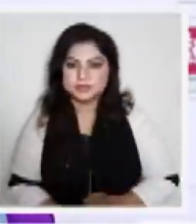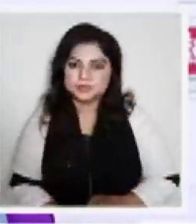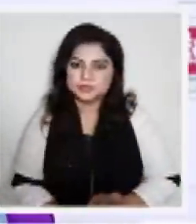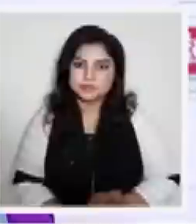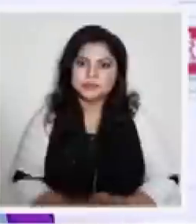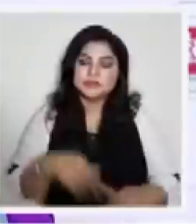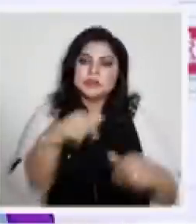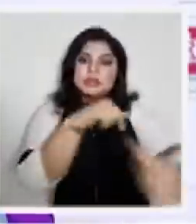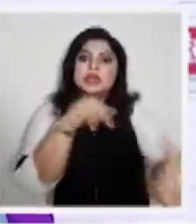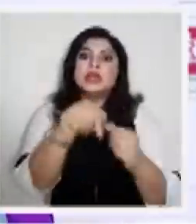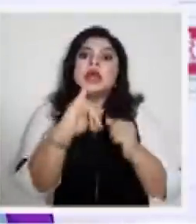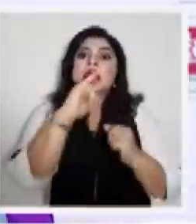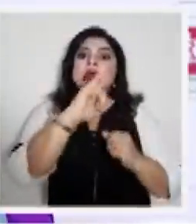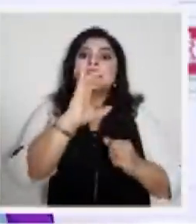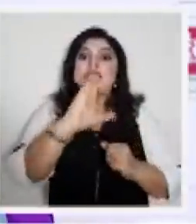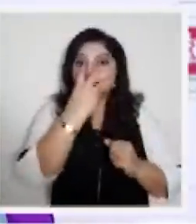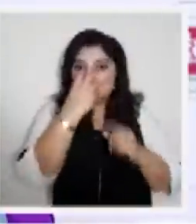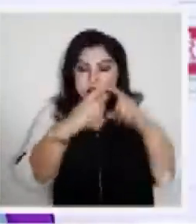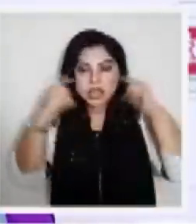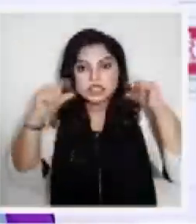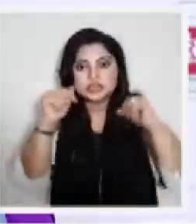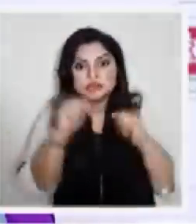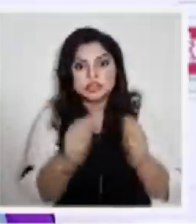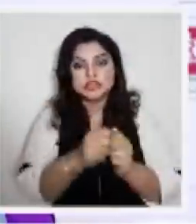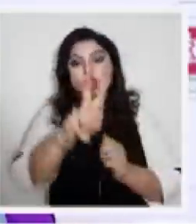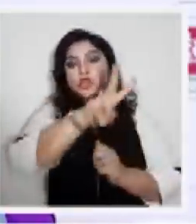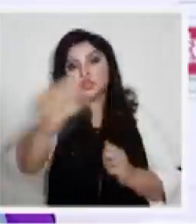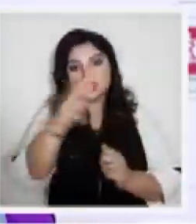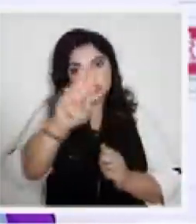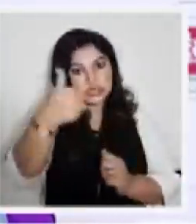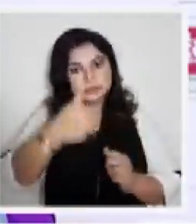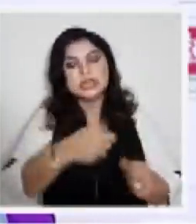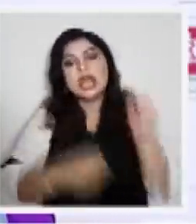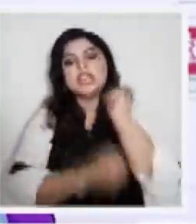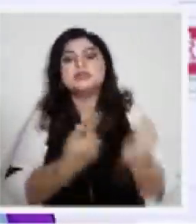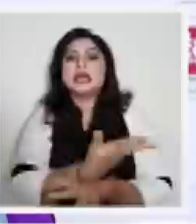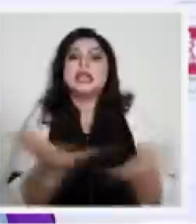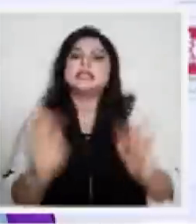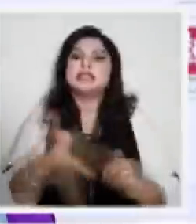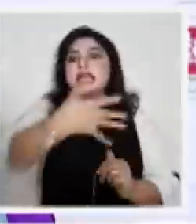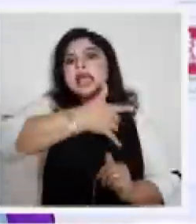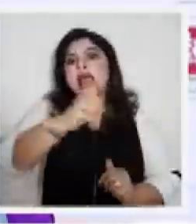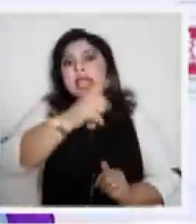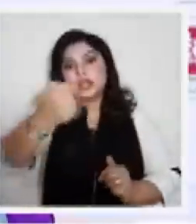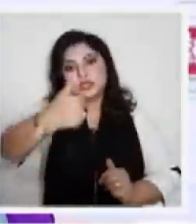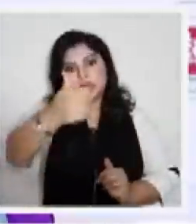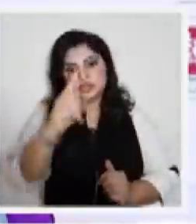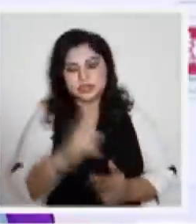4,361 জন এবং খালি আছে 10,584টি। সারা দেশে আইসিইউ শয্যা 394টি, রোগী